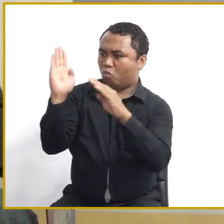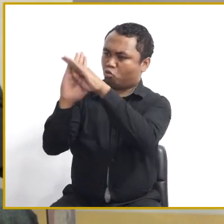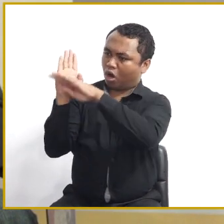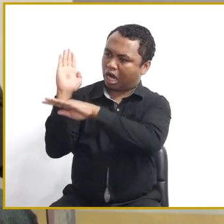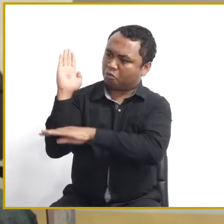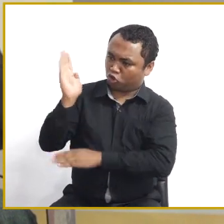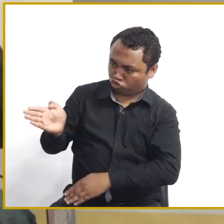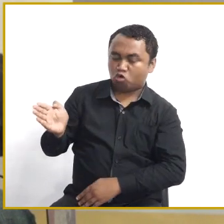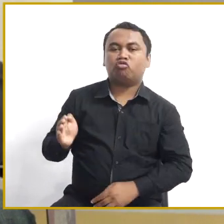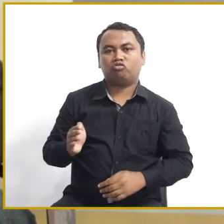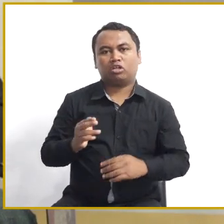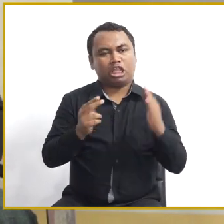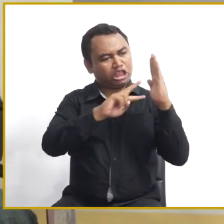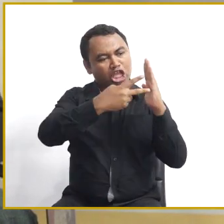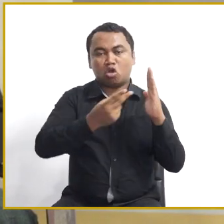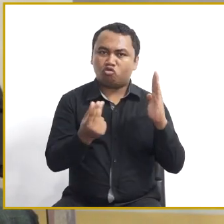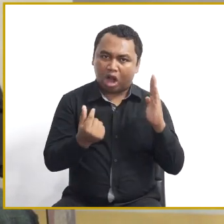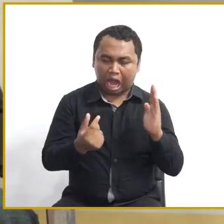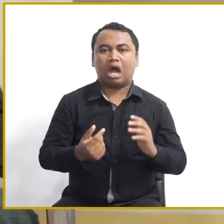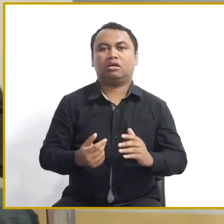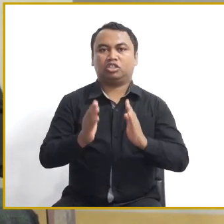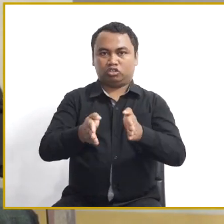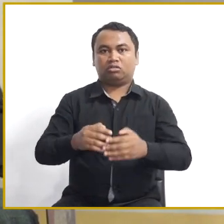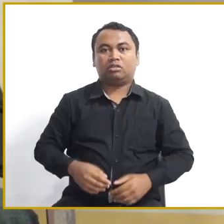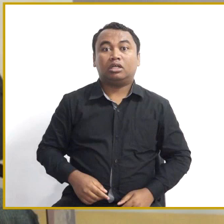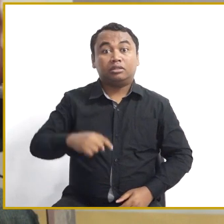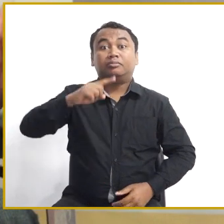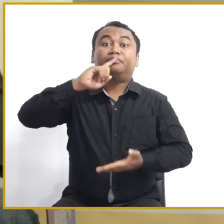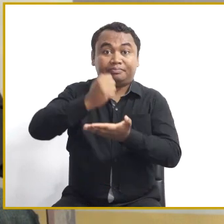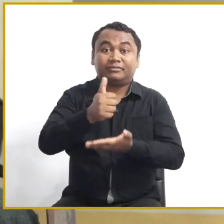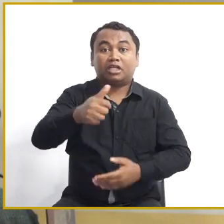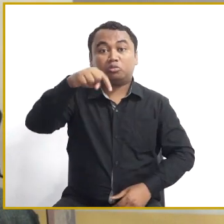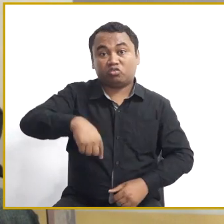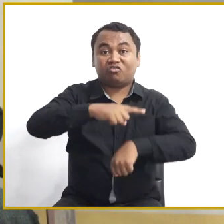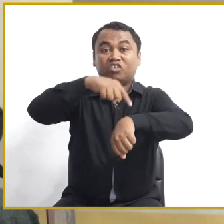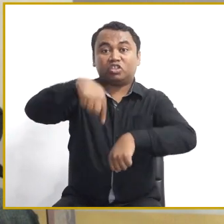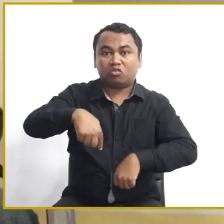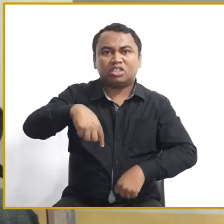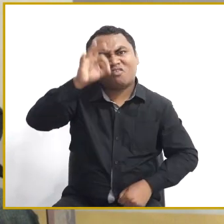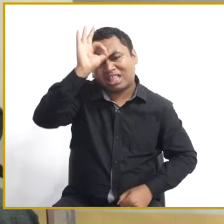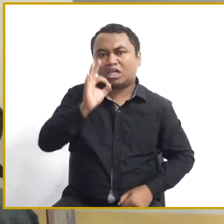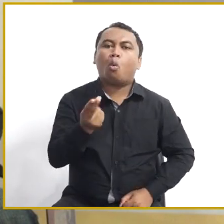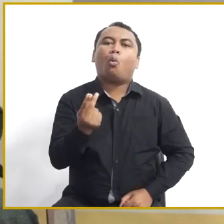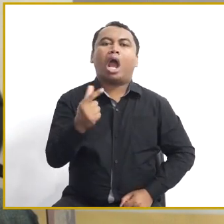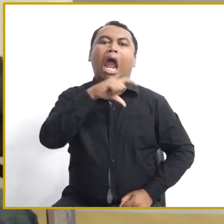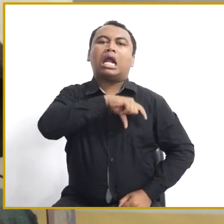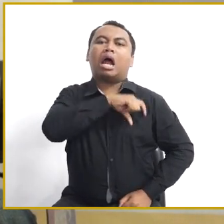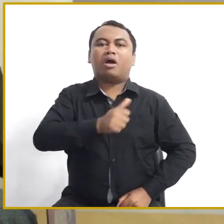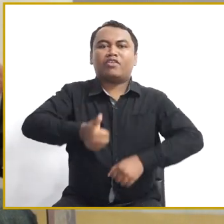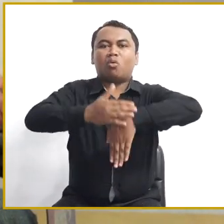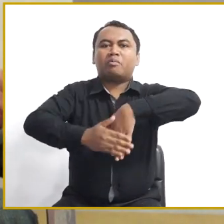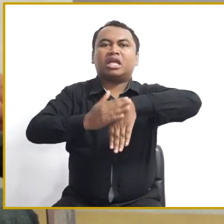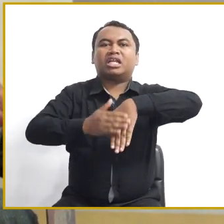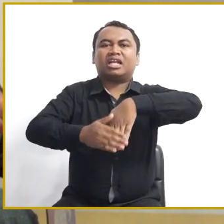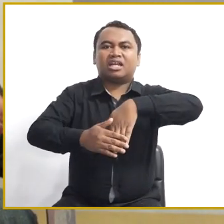vahoaka tsika miteny zao nge Abrahama nankaramany filoham-pirenena ary tsy fantatra ianao ve mahafantatra za tsy mahafantatra nefa